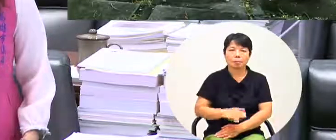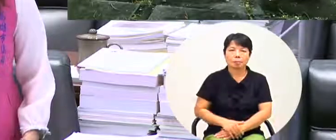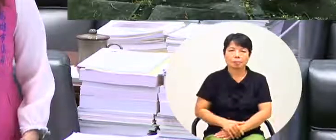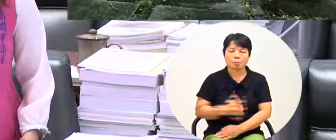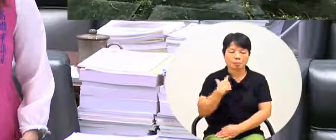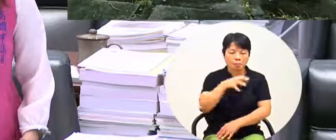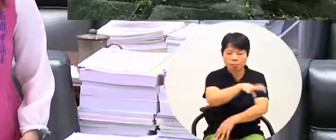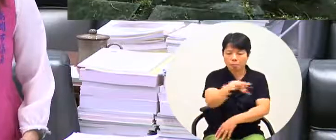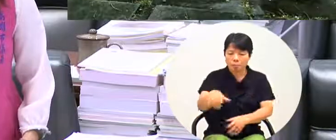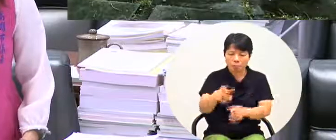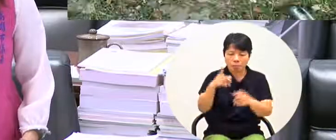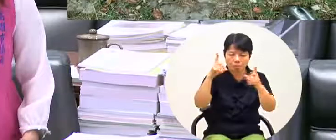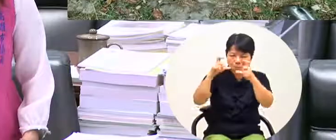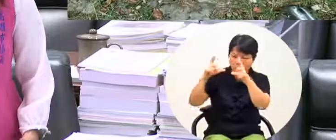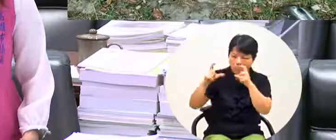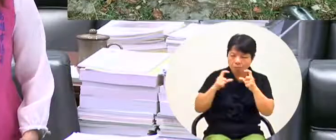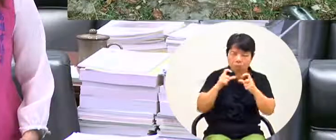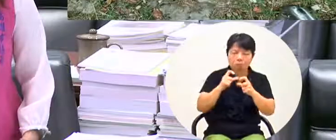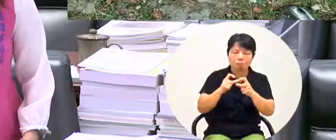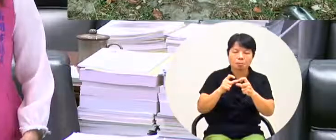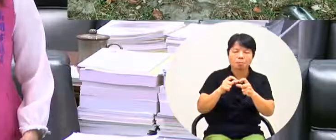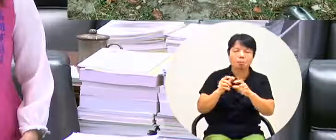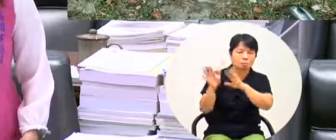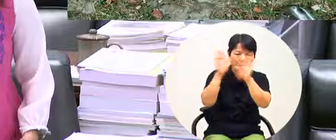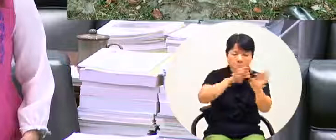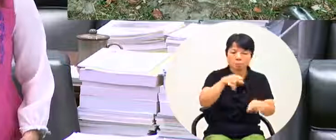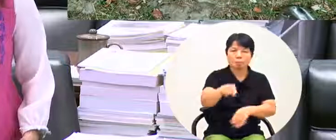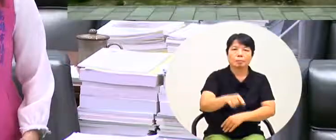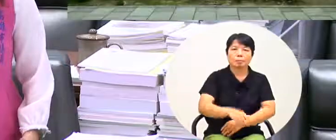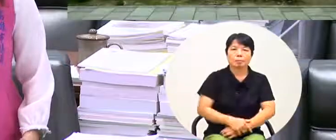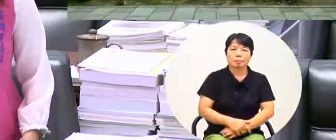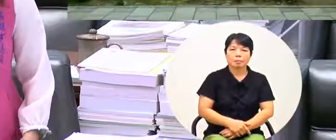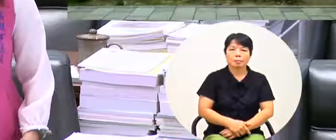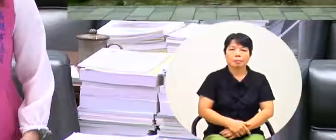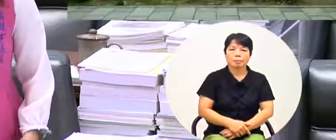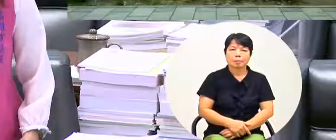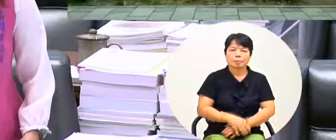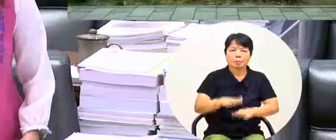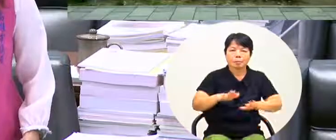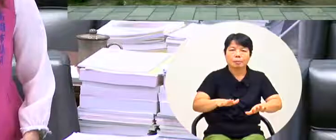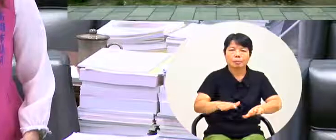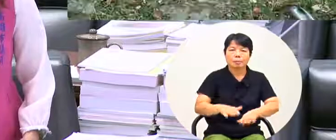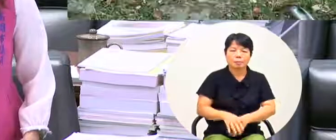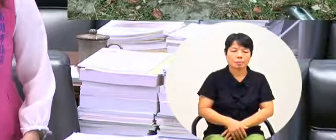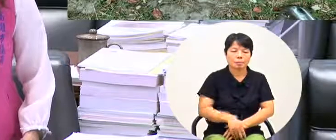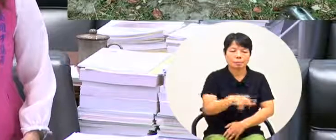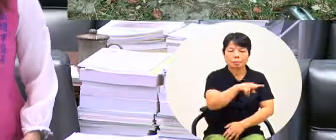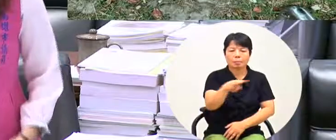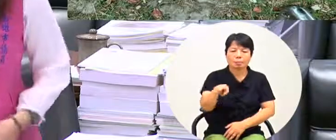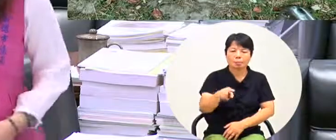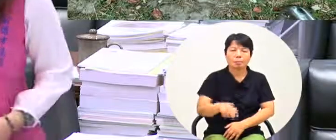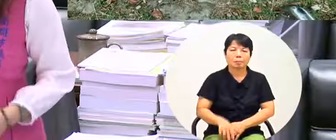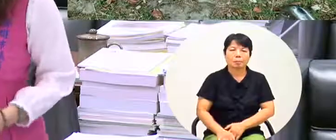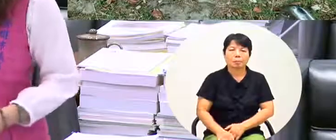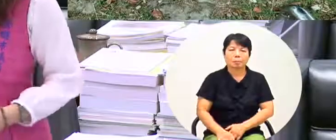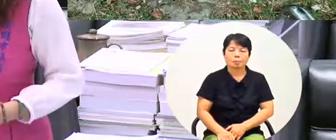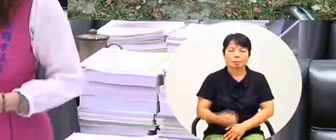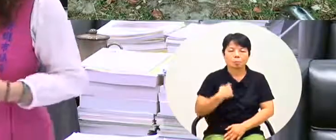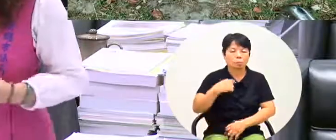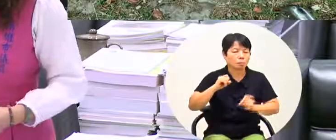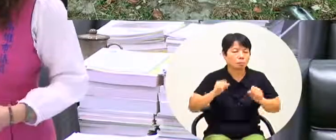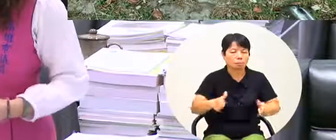象。哦，这些景象，那今天你看都看到这样。今天我并不是要去说养工